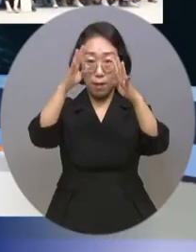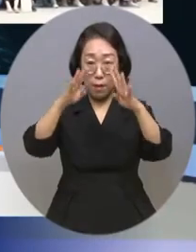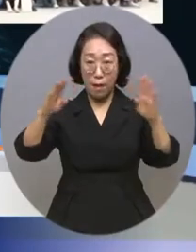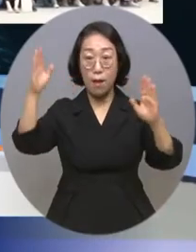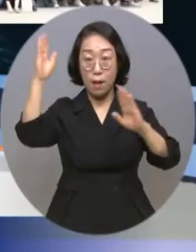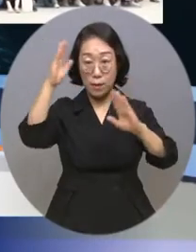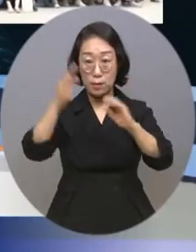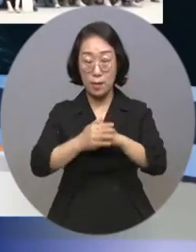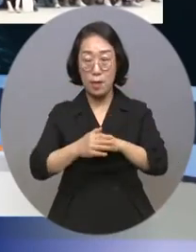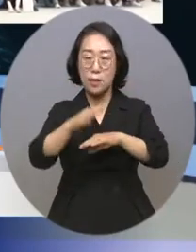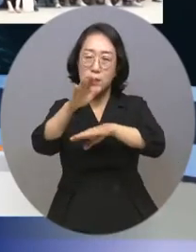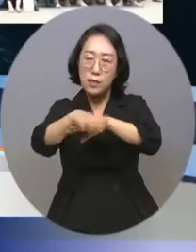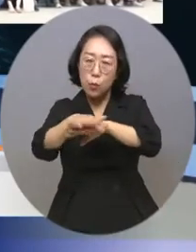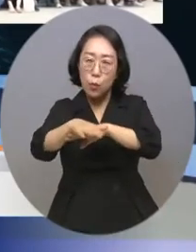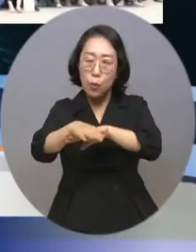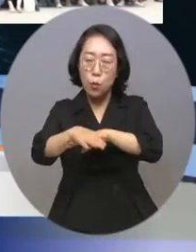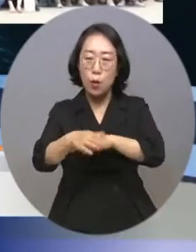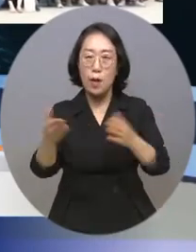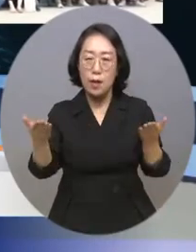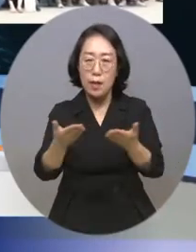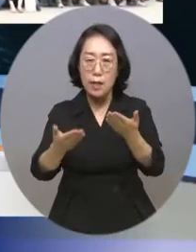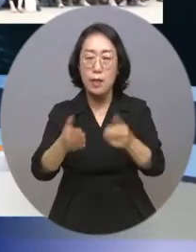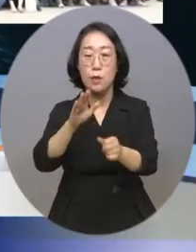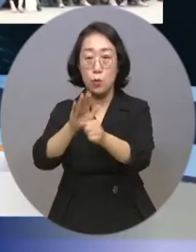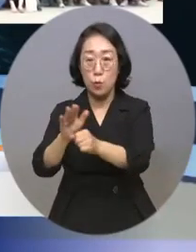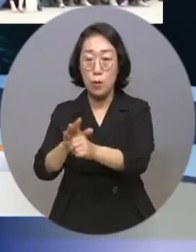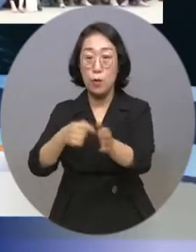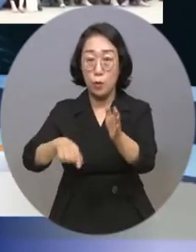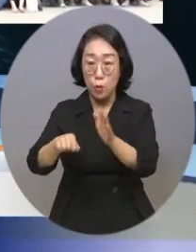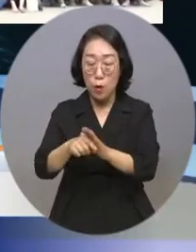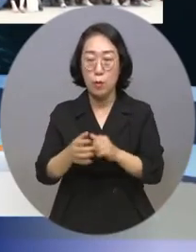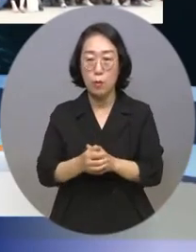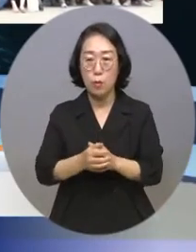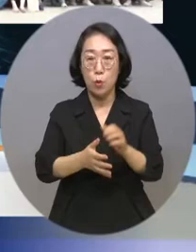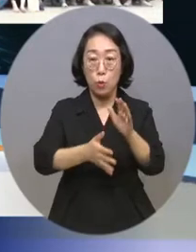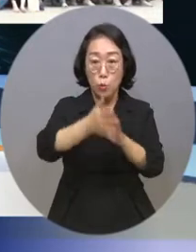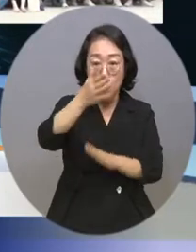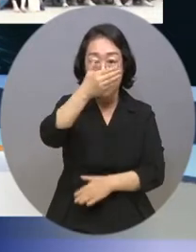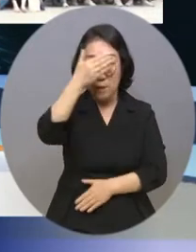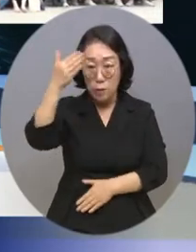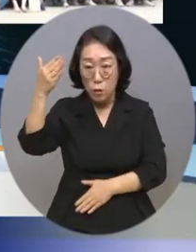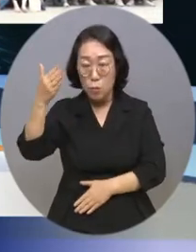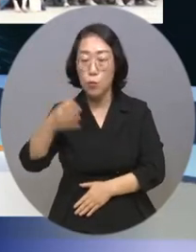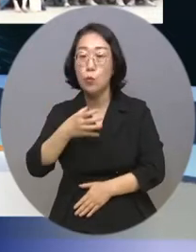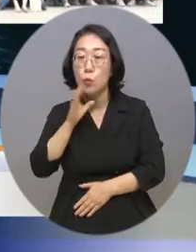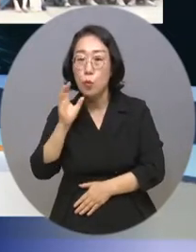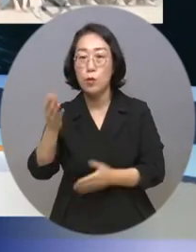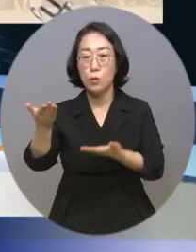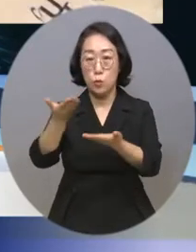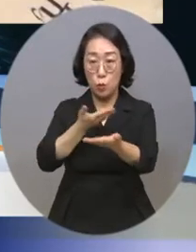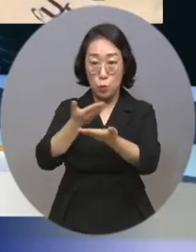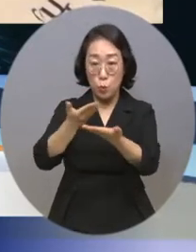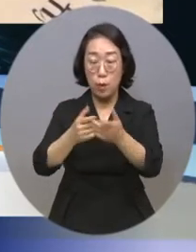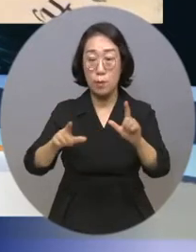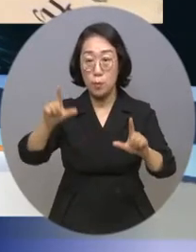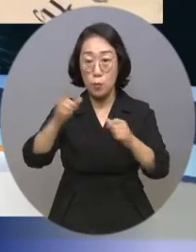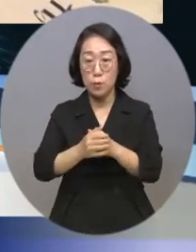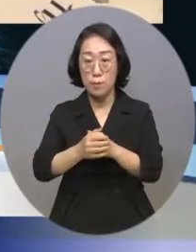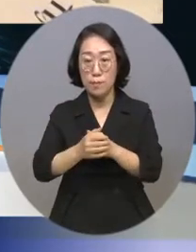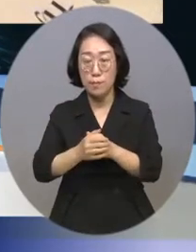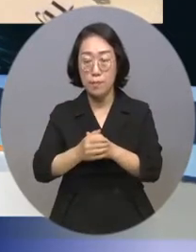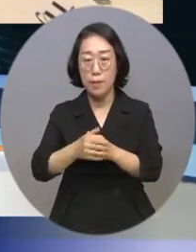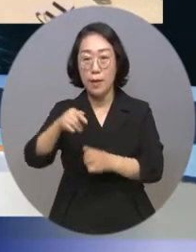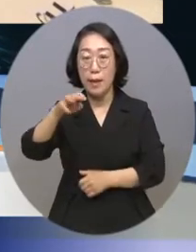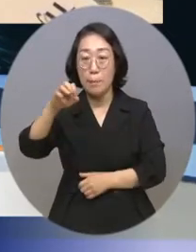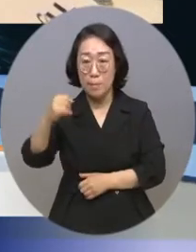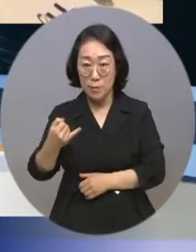청년들이 농촌의 부족한 일손을 돕고 도시 청년과 농촌 어르신이 함께 소통하는 농촌 재능 나눔 대학생